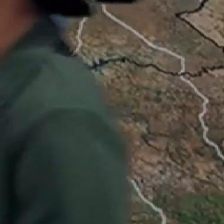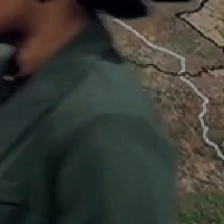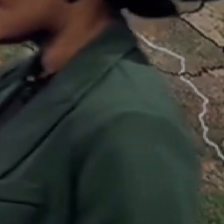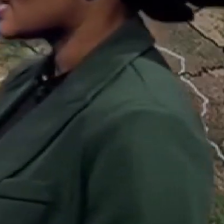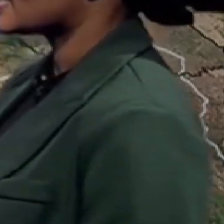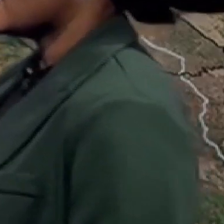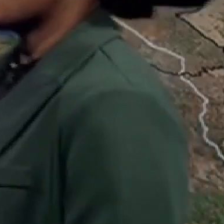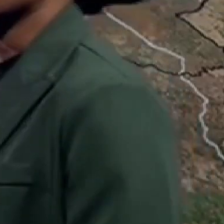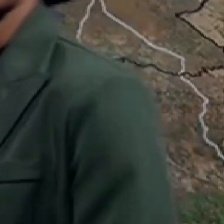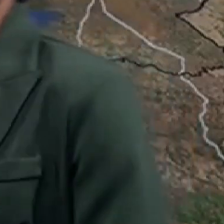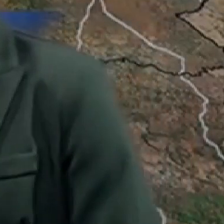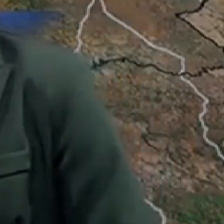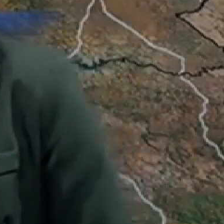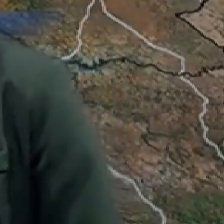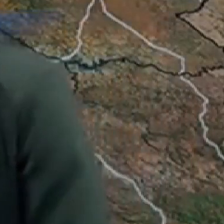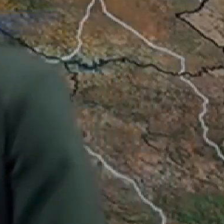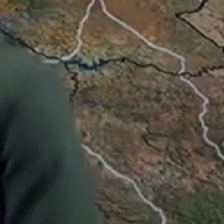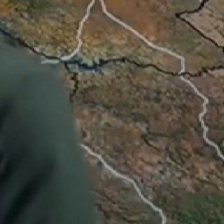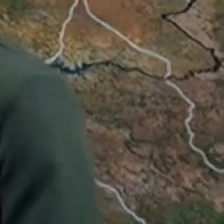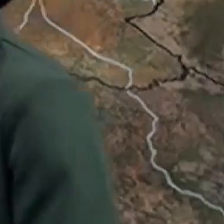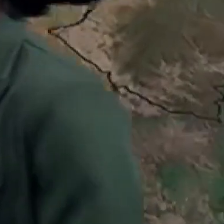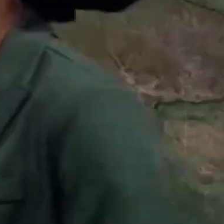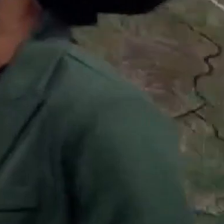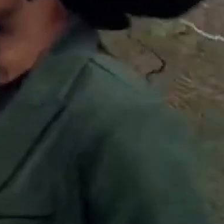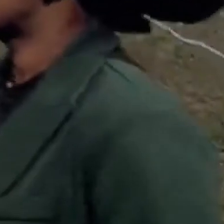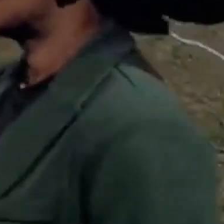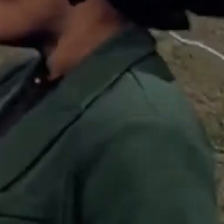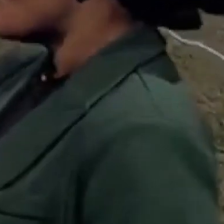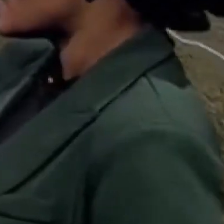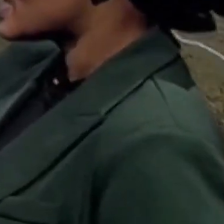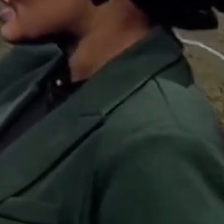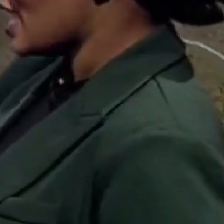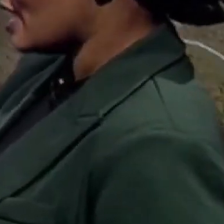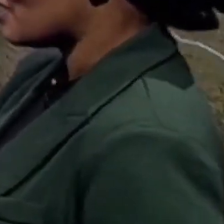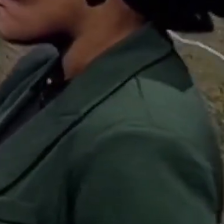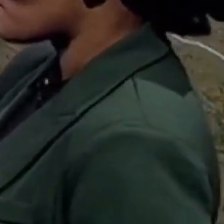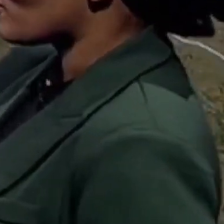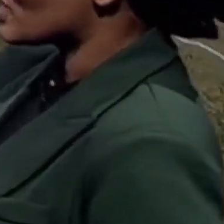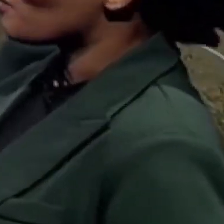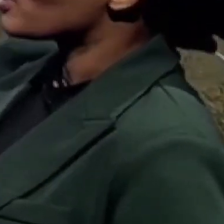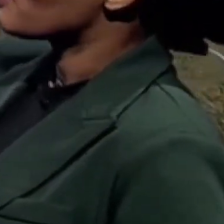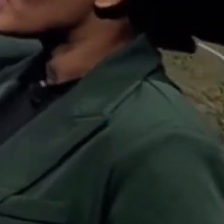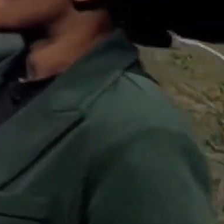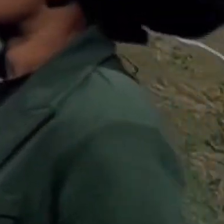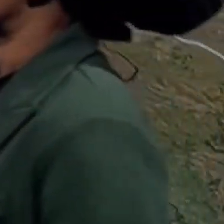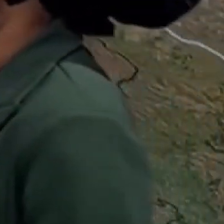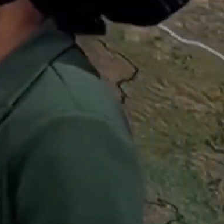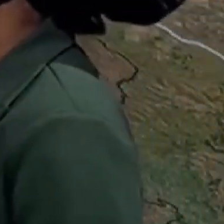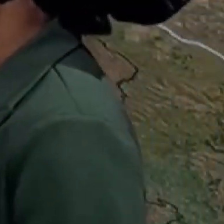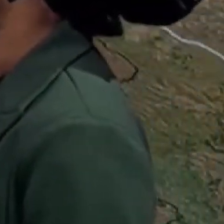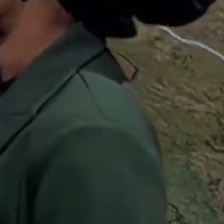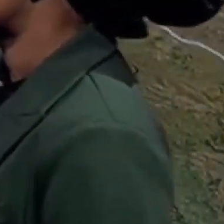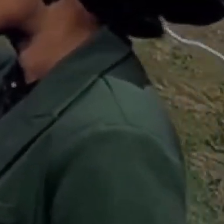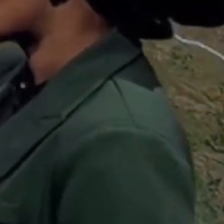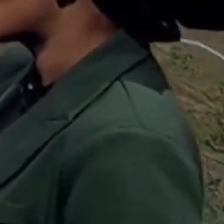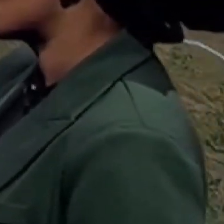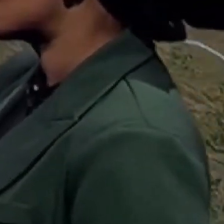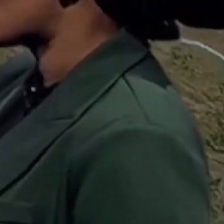25 Sutherland le teng ka digata di le 3 go a go di le 18 Free State le teng mo province Bothaville ka digata di le 5 go a go di